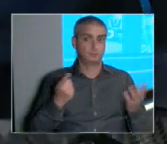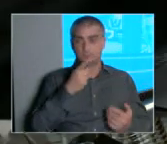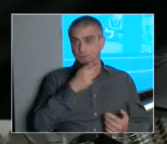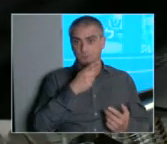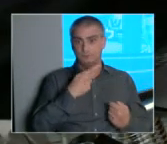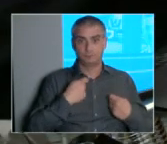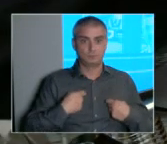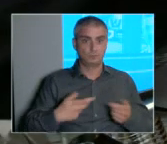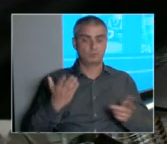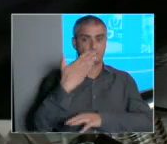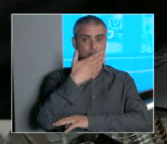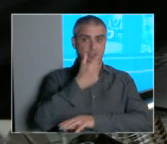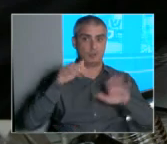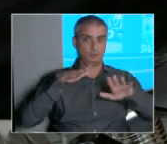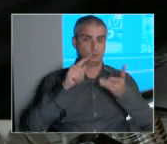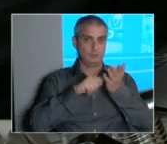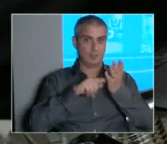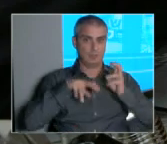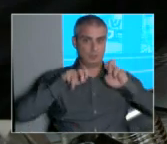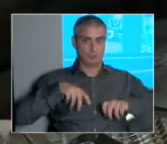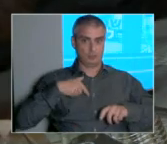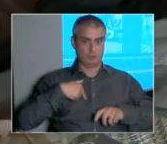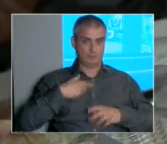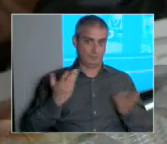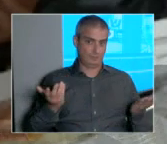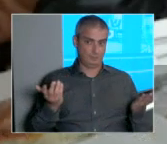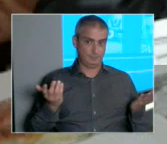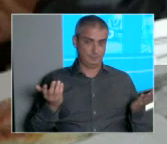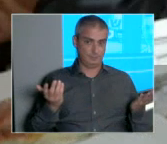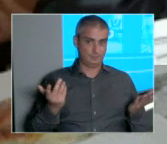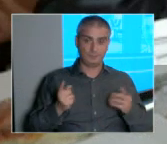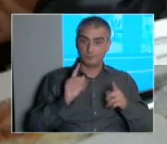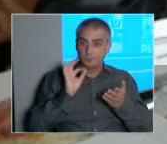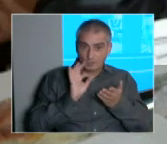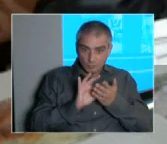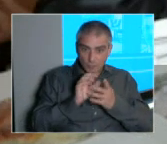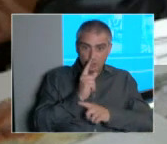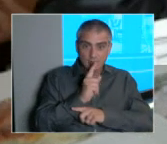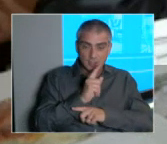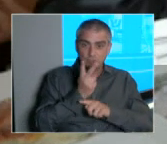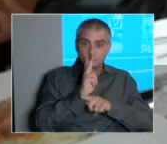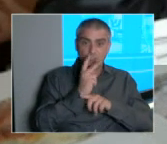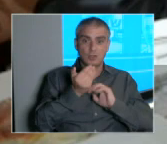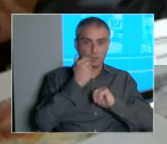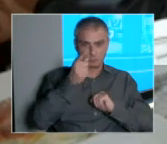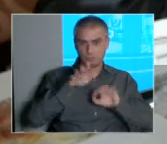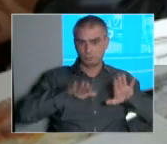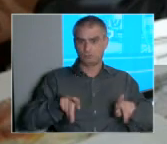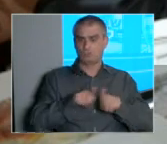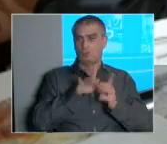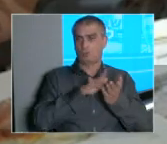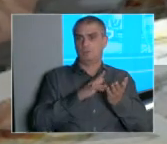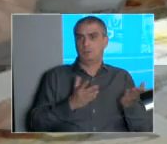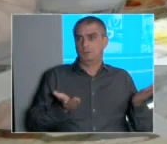שהוא מכר את המדינה ראש ממשלה, בגלל שהוא יושב אצלי בשבע ברכות. אז באותו דקה, 2 דקות לפני כן, הוא יושב באותו